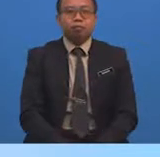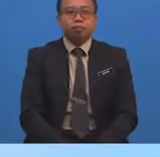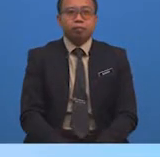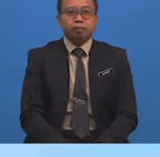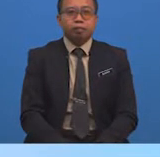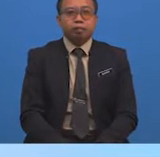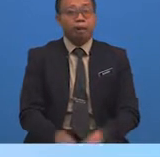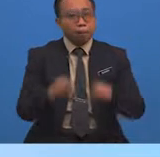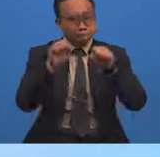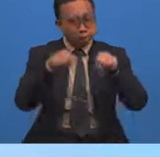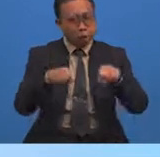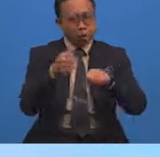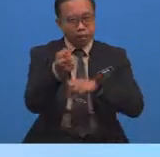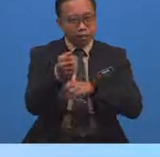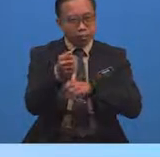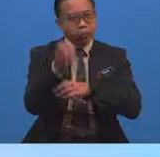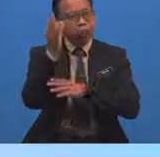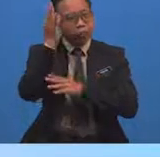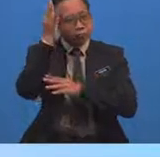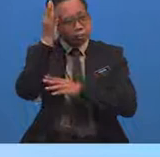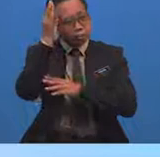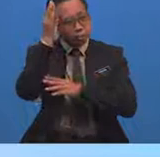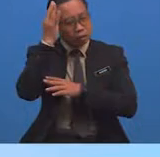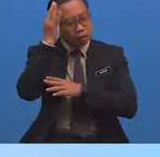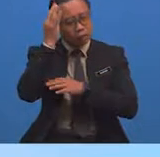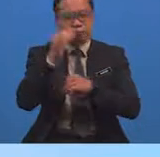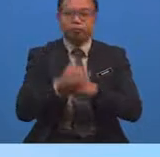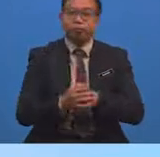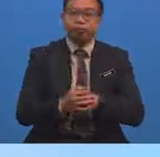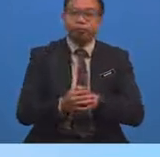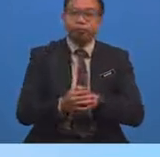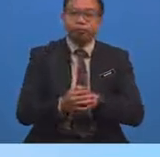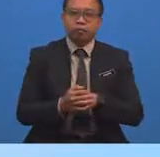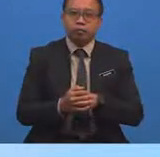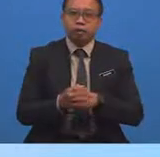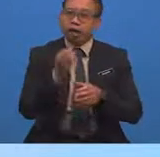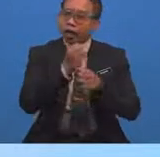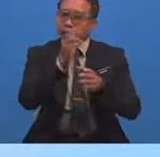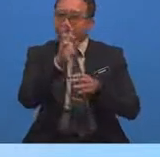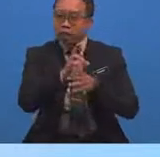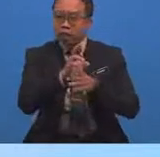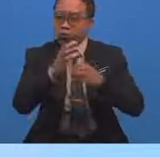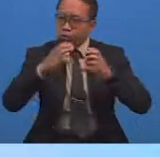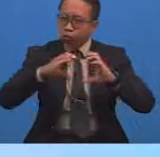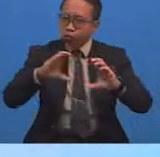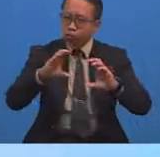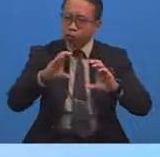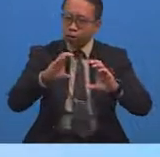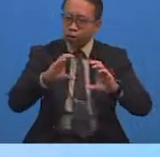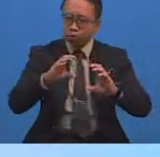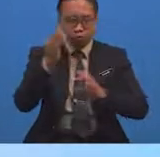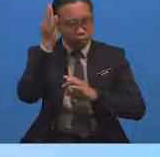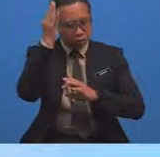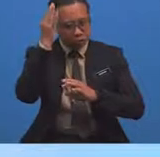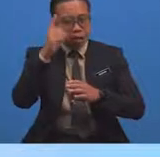Bolehkah kamu bayangkan atau fikirkan atau coba kamu the ke